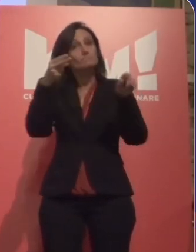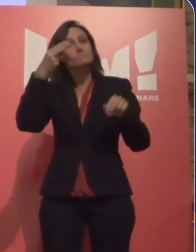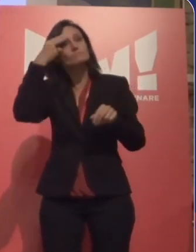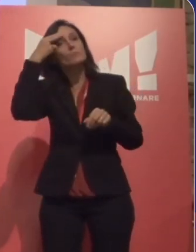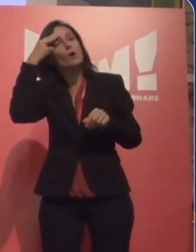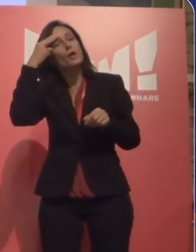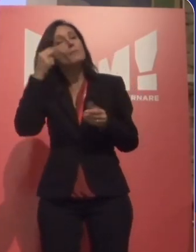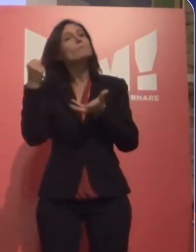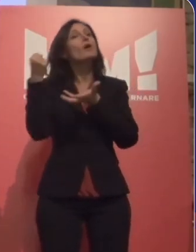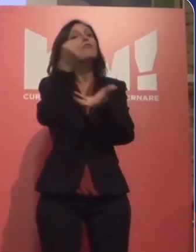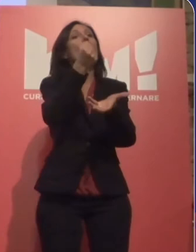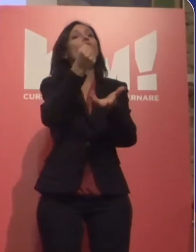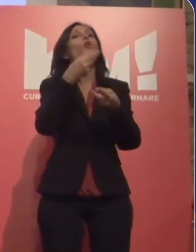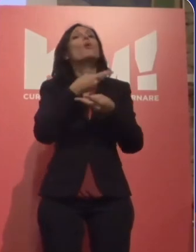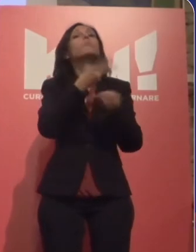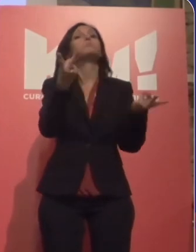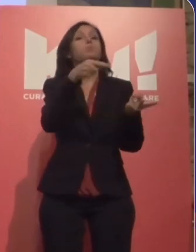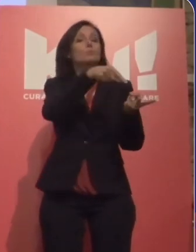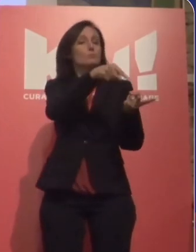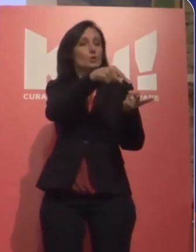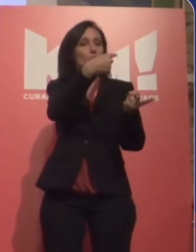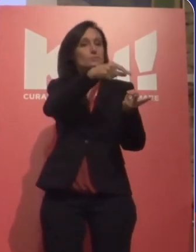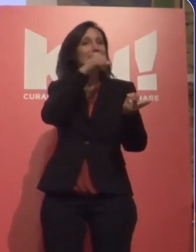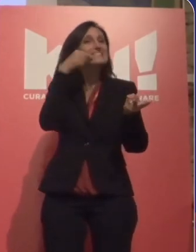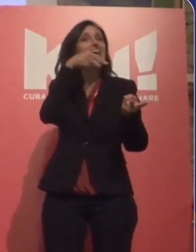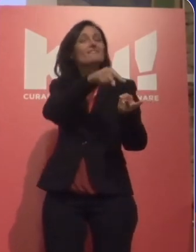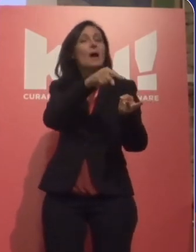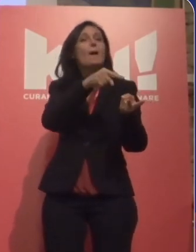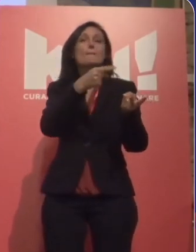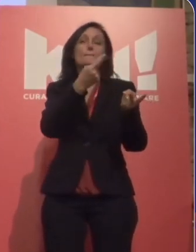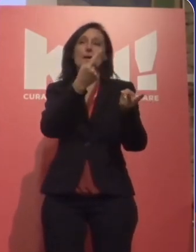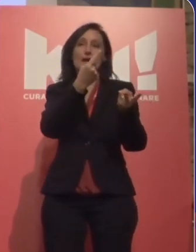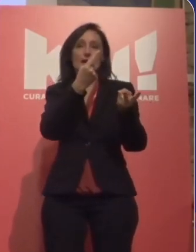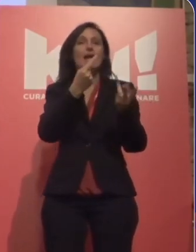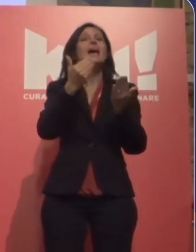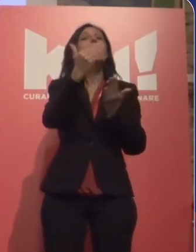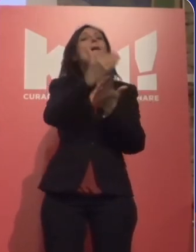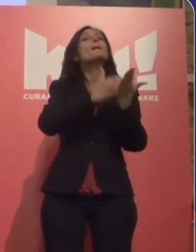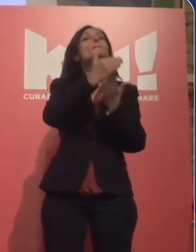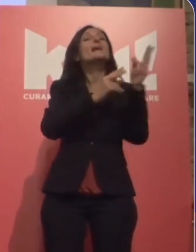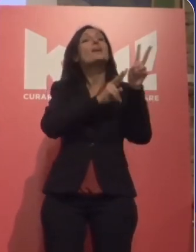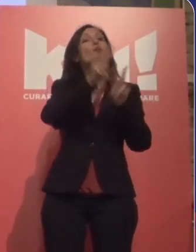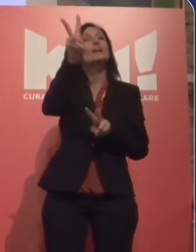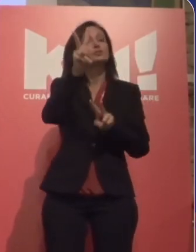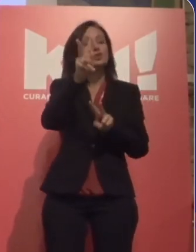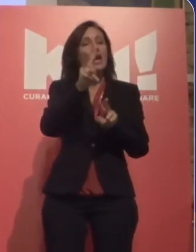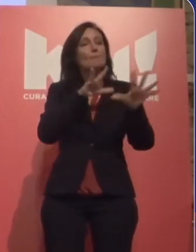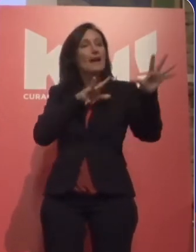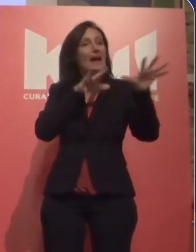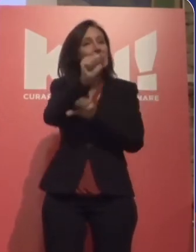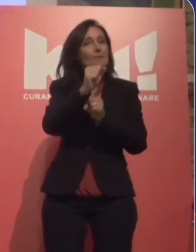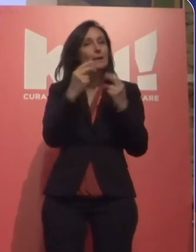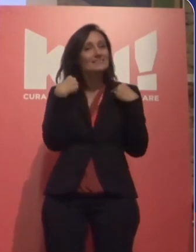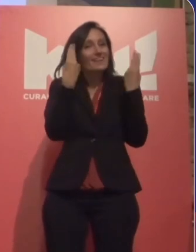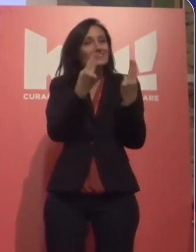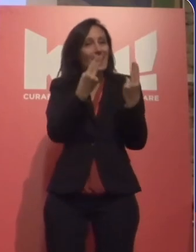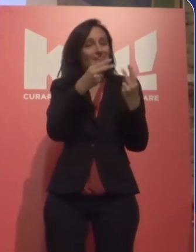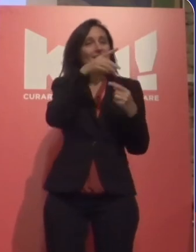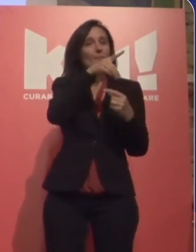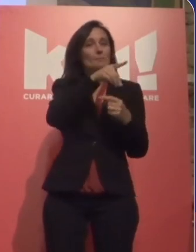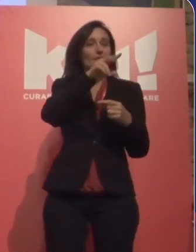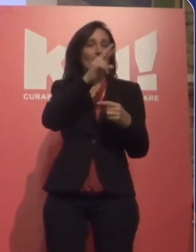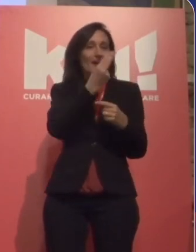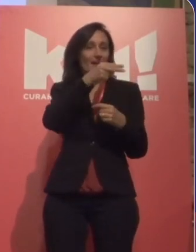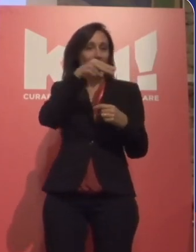il cosiddetto piano nazionale di ripresa la resilienza il pnr r fanno parte del grande